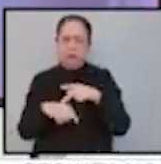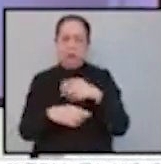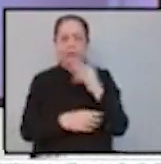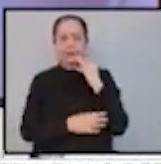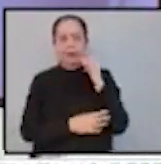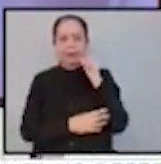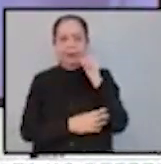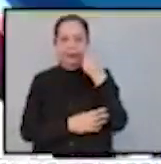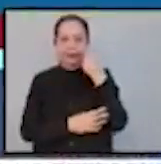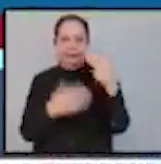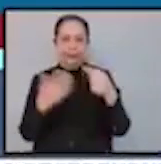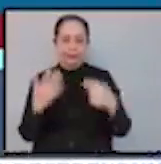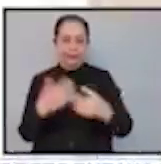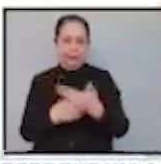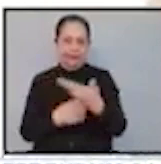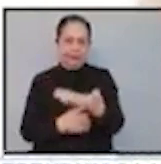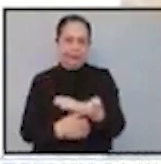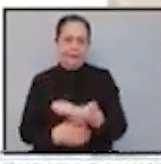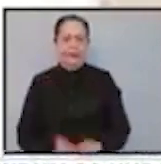and shine, Mela.